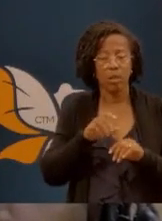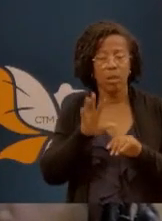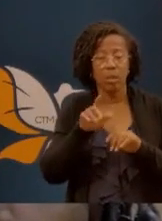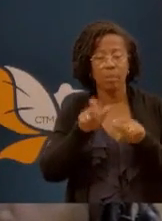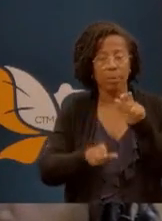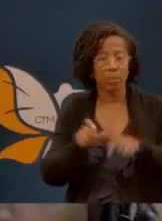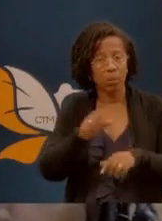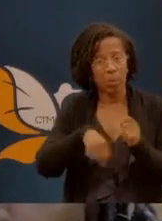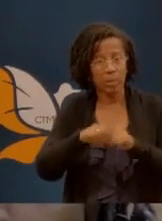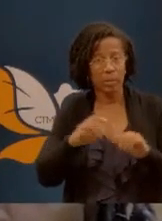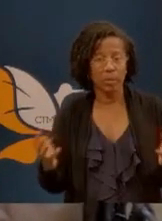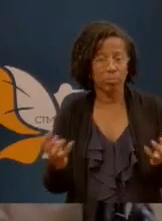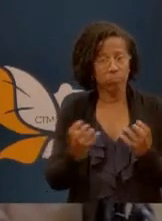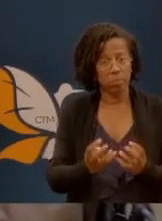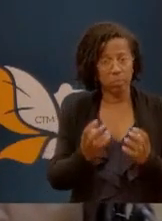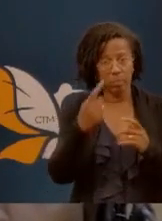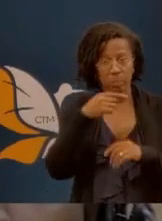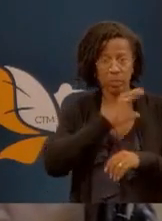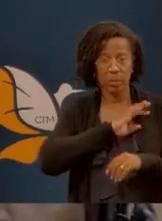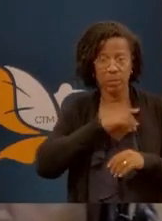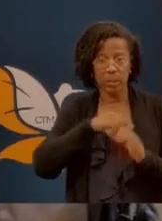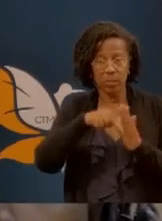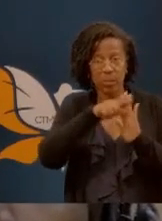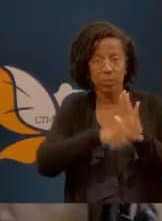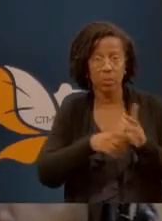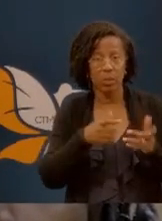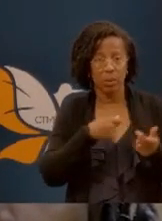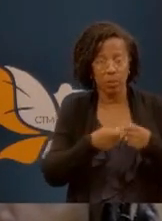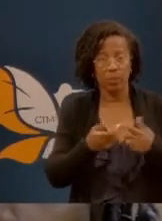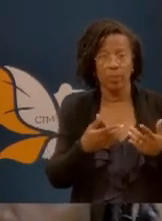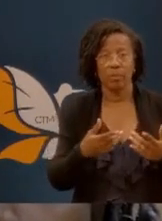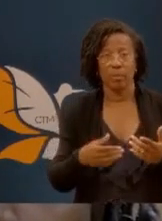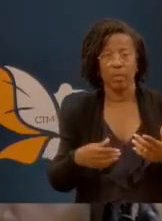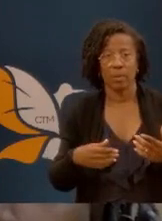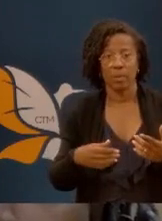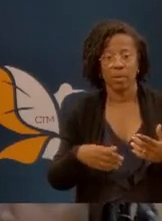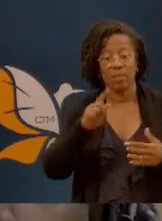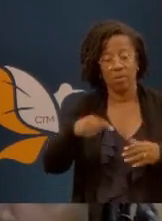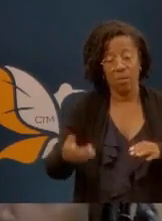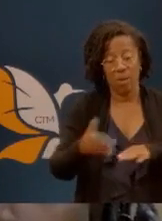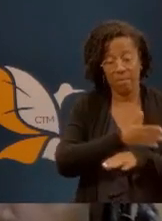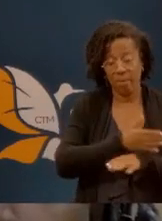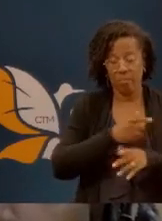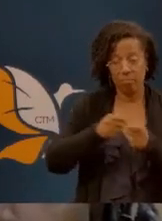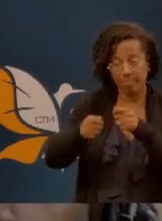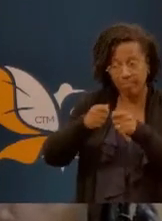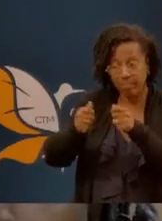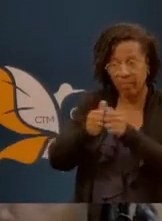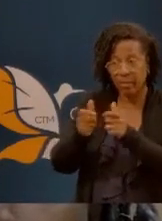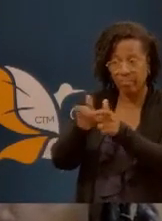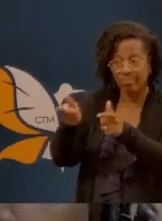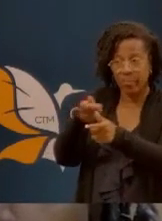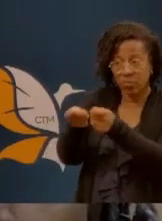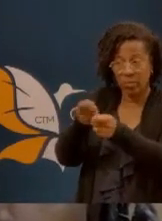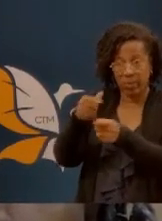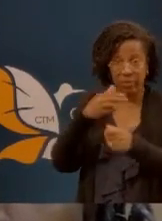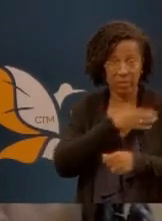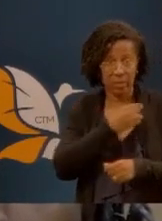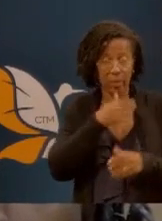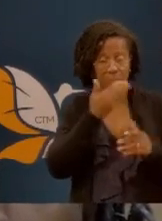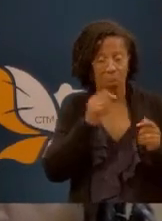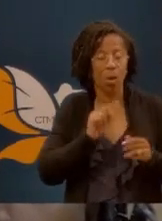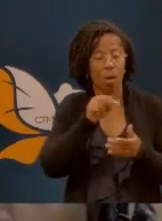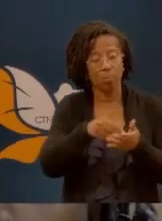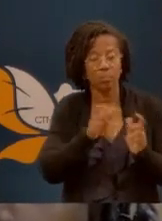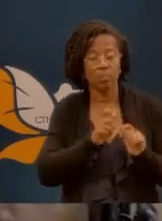pouvoir dégager un petit peu les positions. Mais l'endroit où on doit l'approuver avant d'aller négocier avec le gouvernement français me semble être le Congrès. Voilà